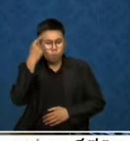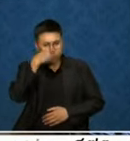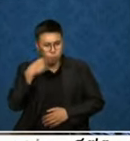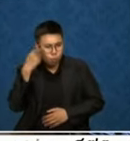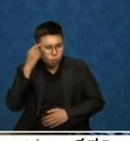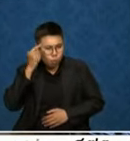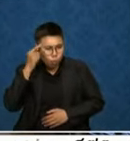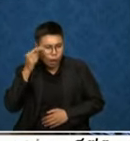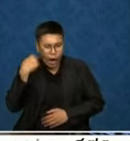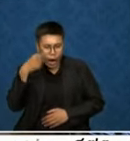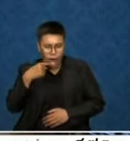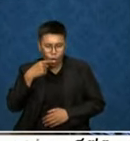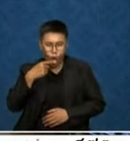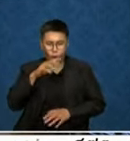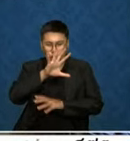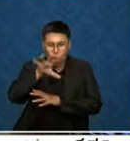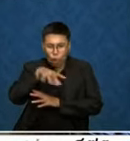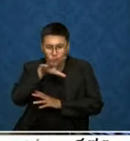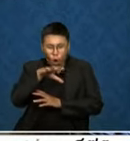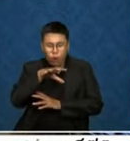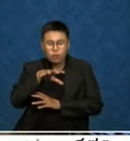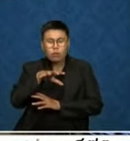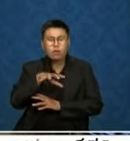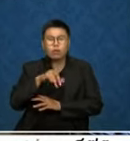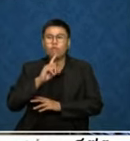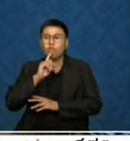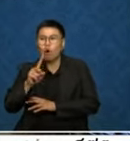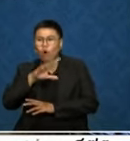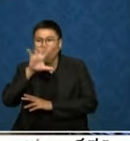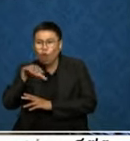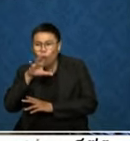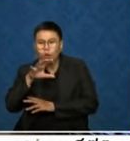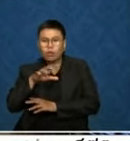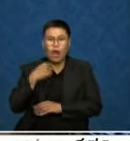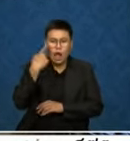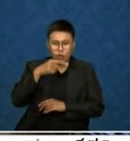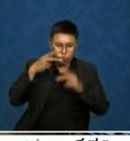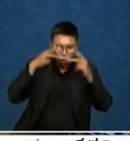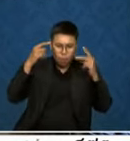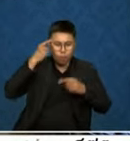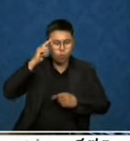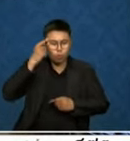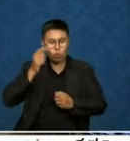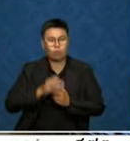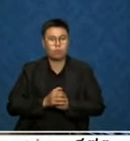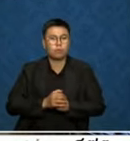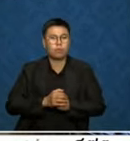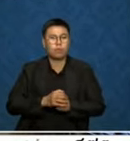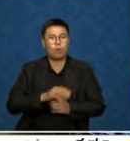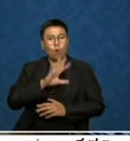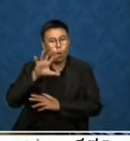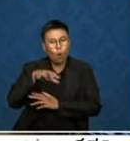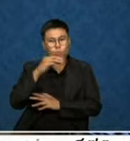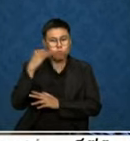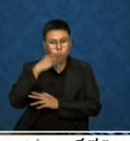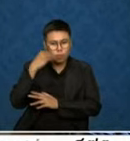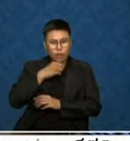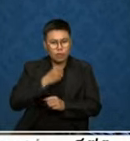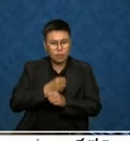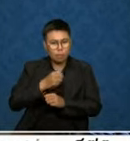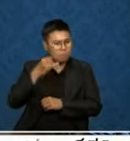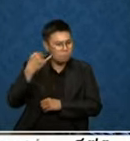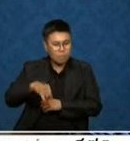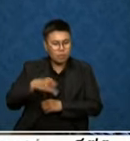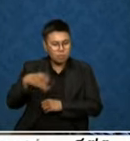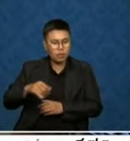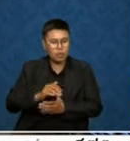พบางทีอาจจะเป็นคนคนเดียวกันหรือไม่ดังนั้นต้องระมัดระวังครับไม่ให้มีการหลอกซ้ำหรือการกระทำซ้ำ